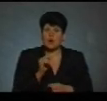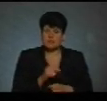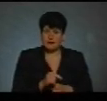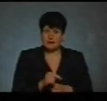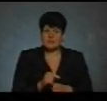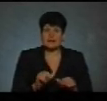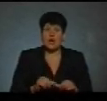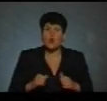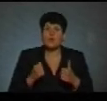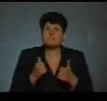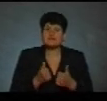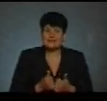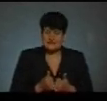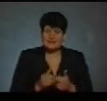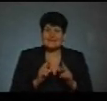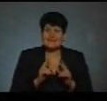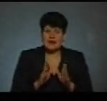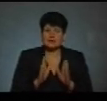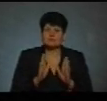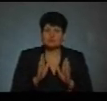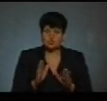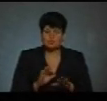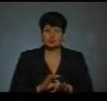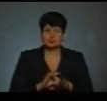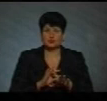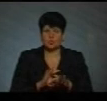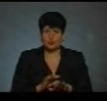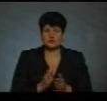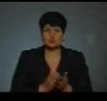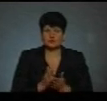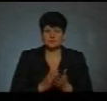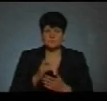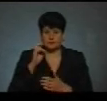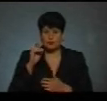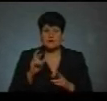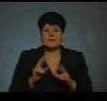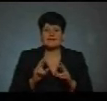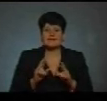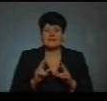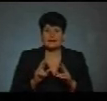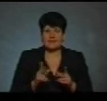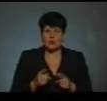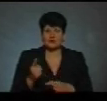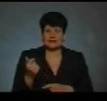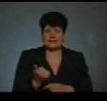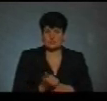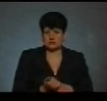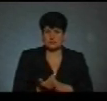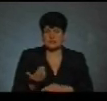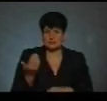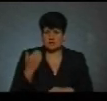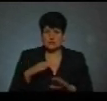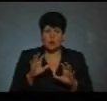на комісії, як, де будуть відбуватися богослужіння, яким чином. Тиждень до того